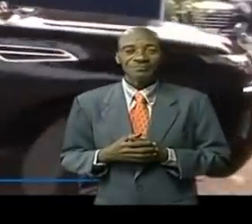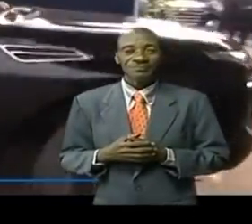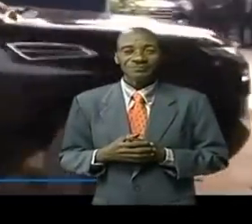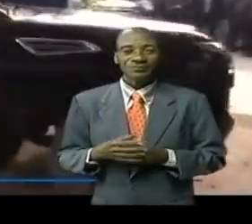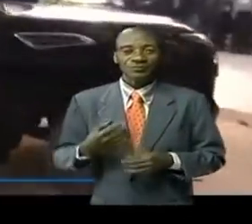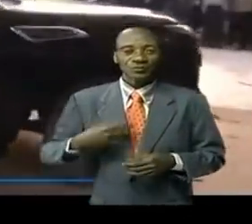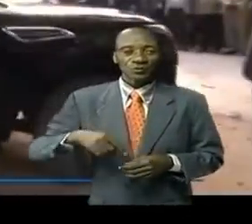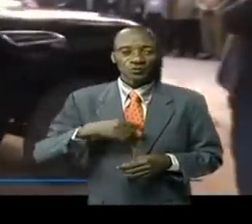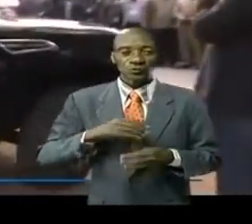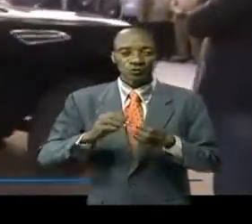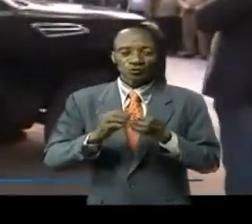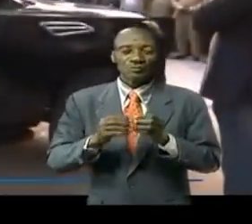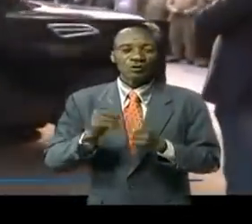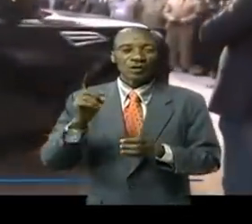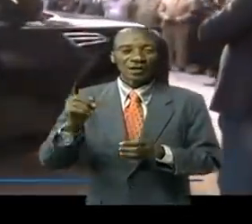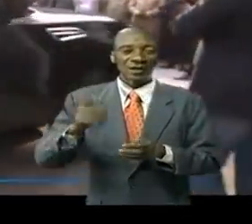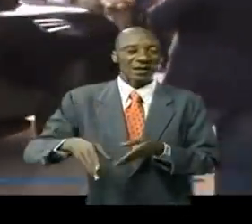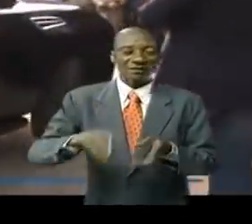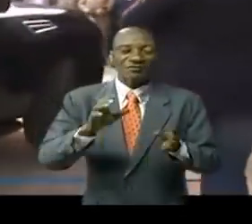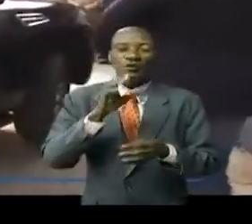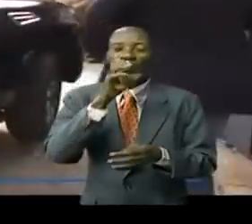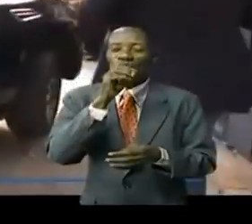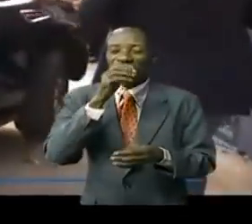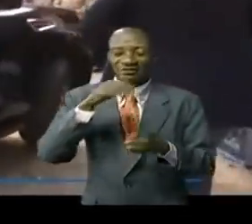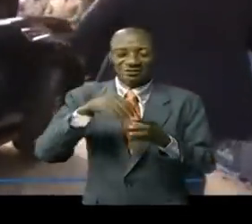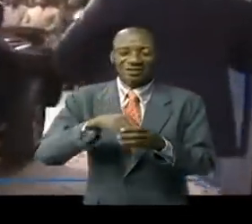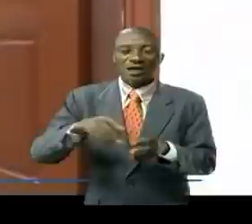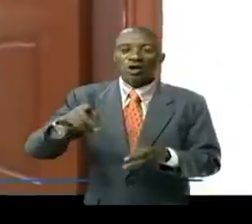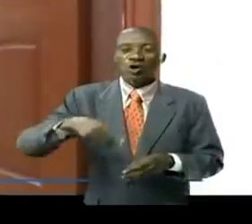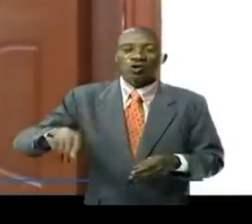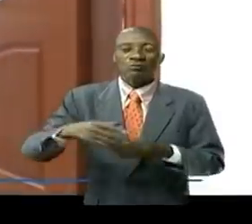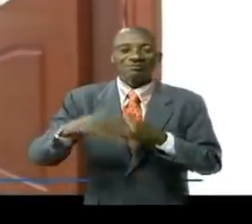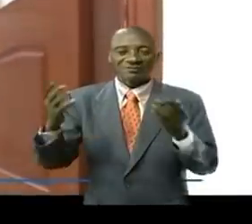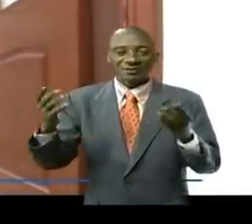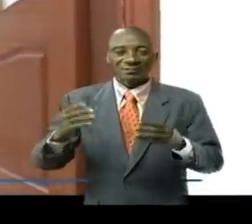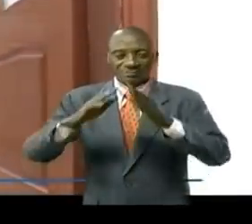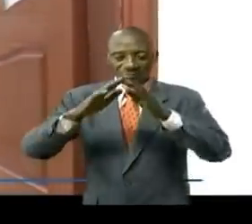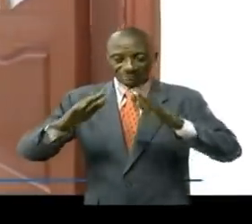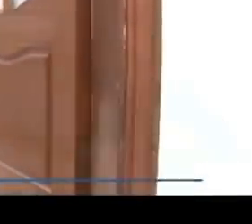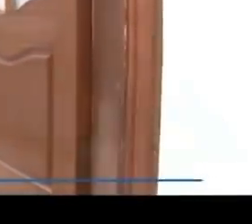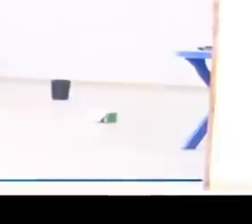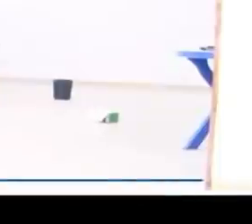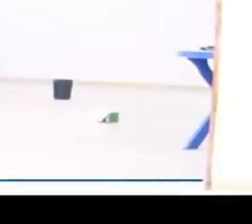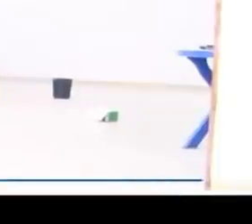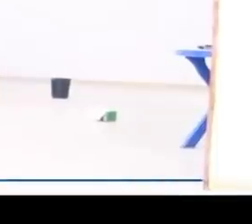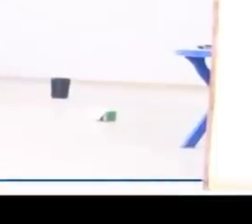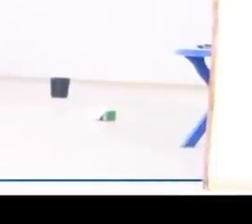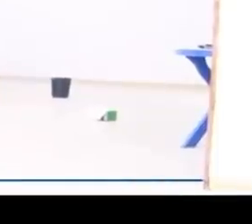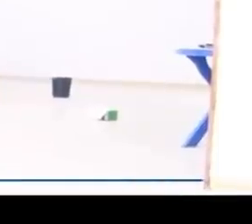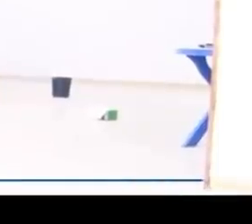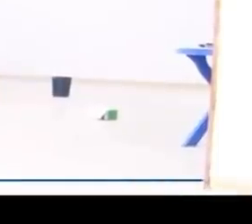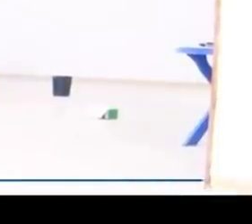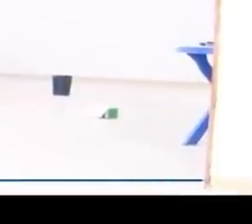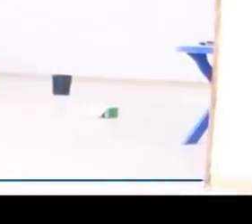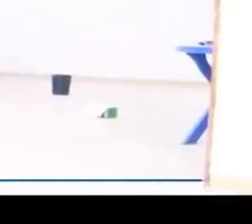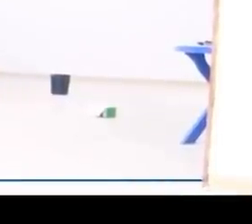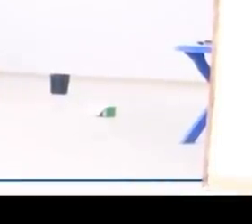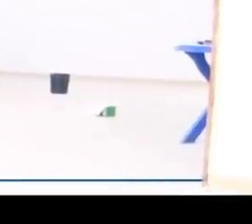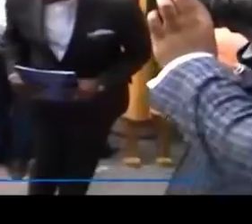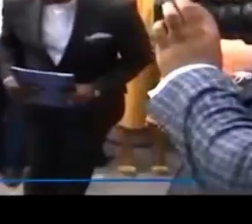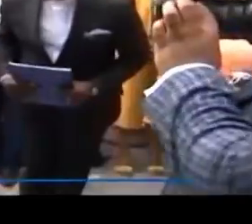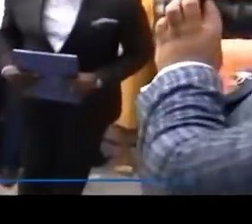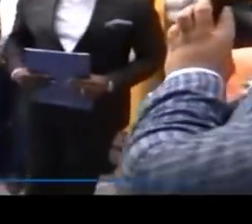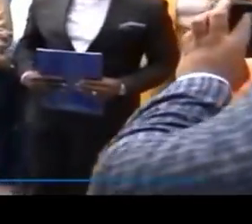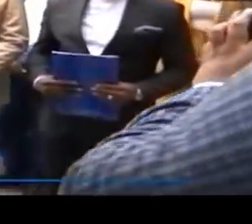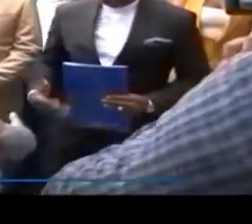1, avenue des Orangers, dans la commune de la Gombe. Ce bâtiment sera désormais le siège du site touristique de l'Anselé, STN.